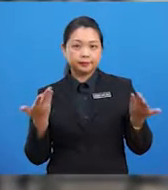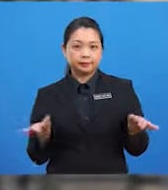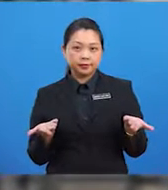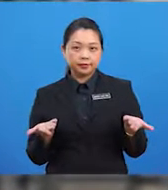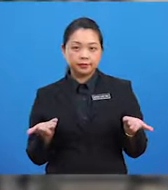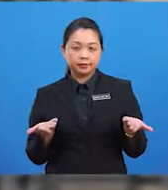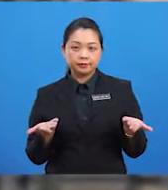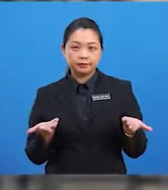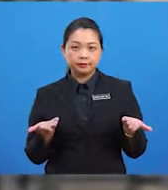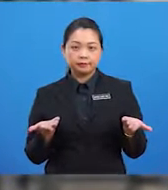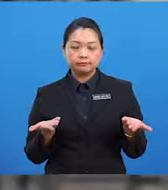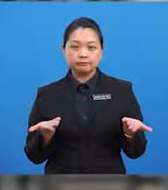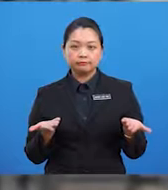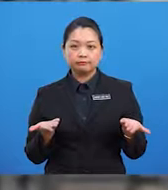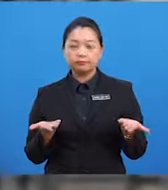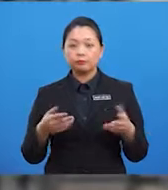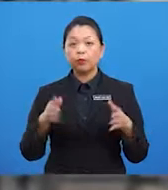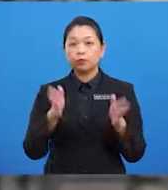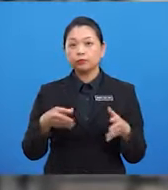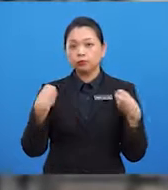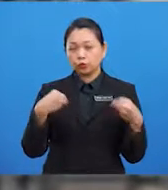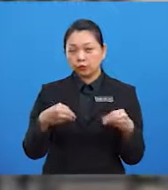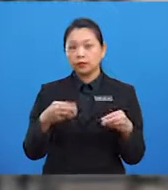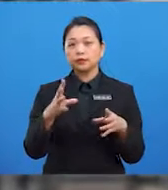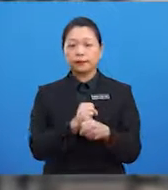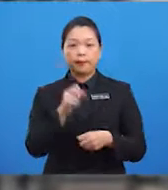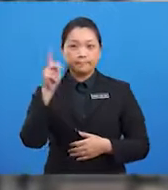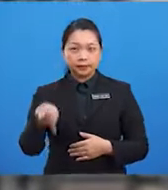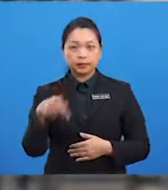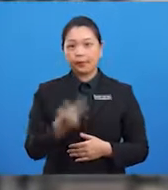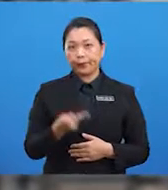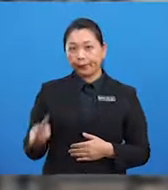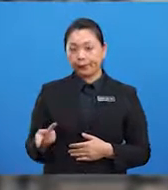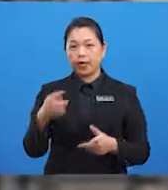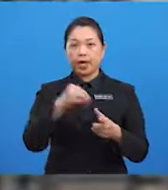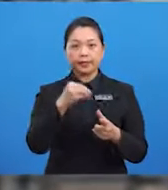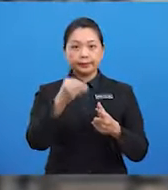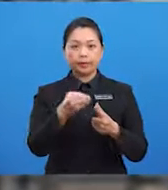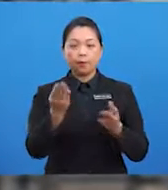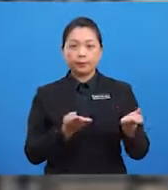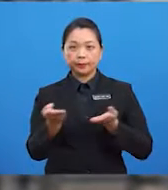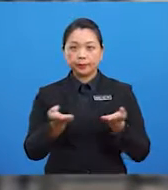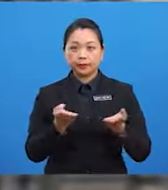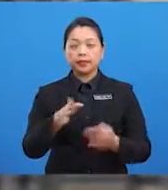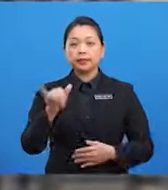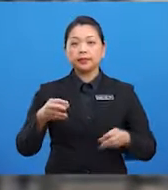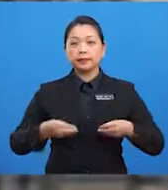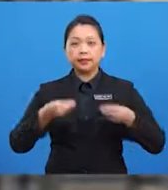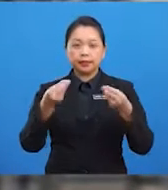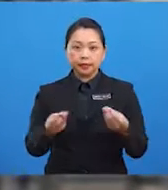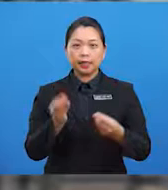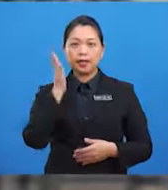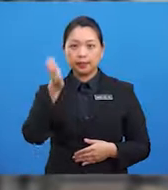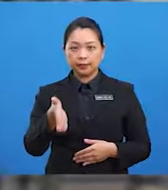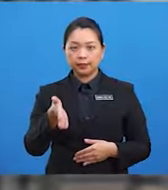Bagaimanakah pemasar dapat memastikan produk atau perkhidmatan yang ditawarkan